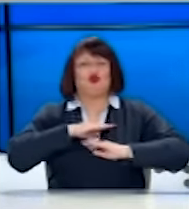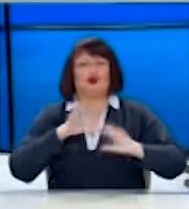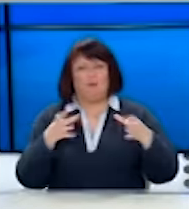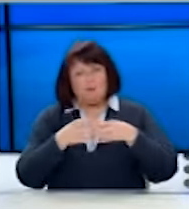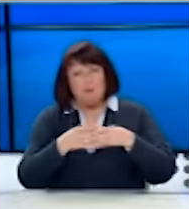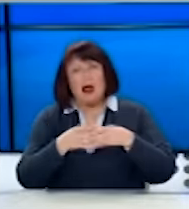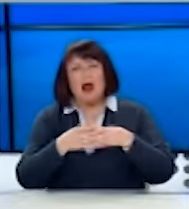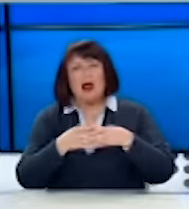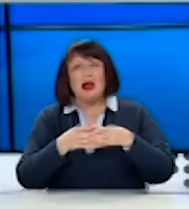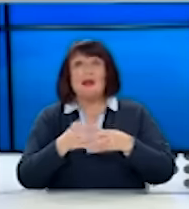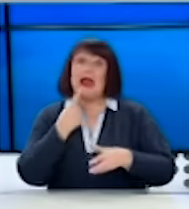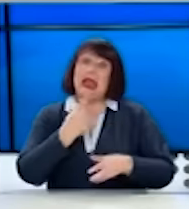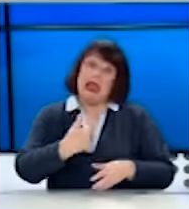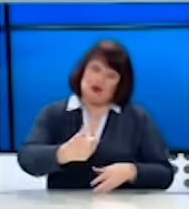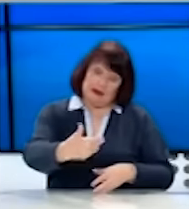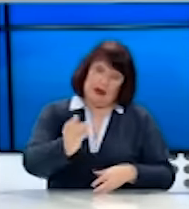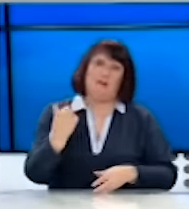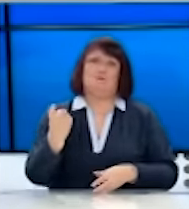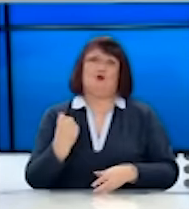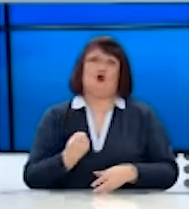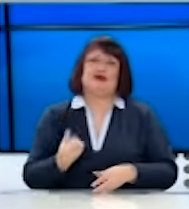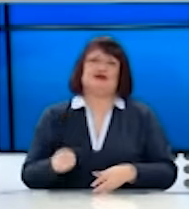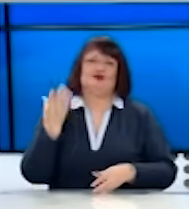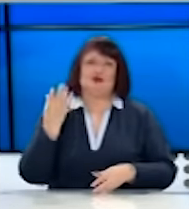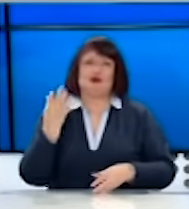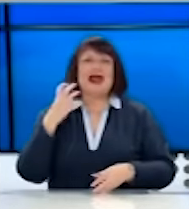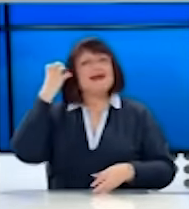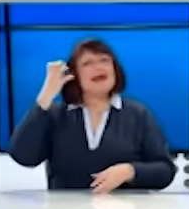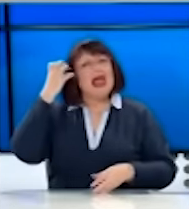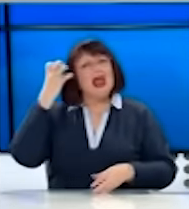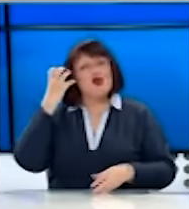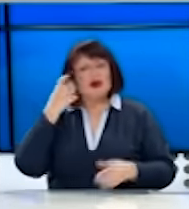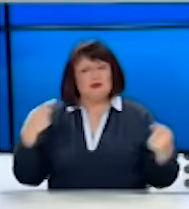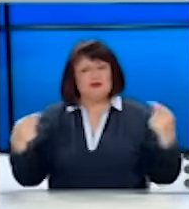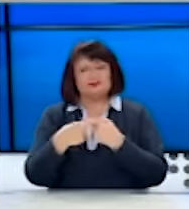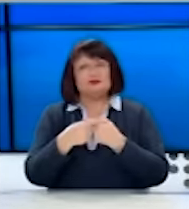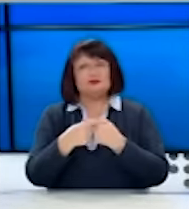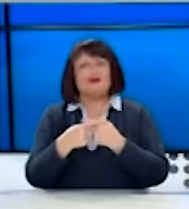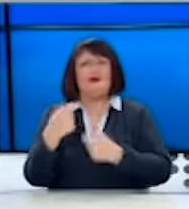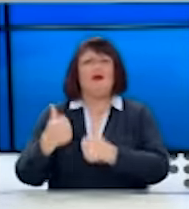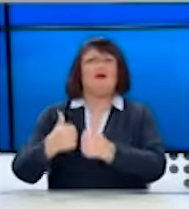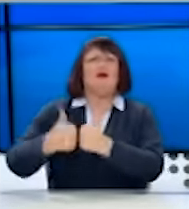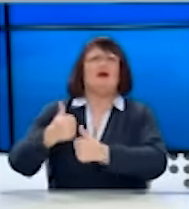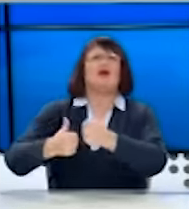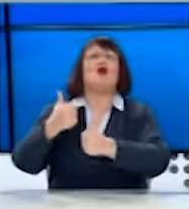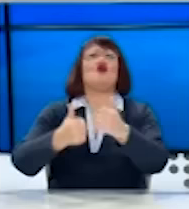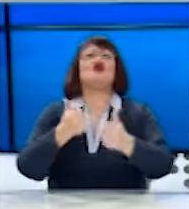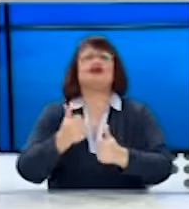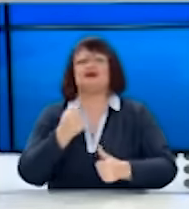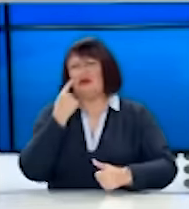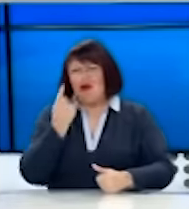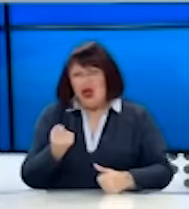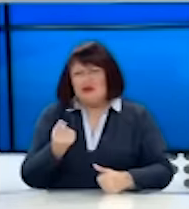των νέων προκλήσεων, όπως λένε, εννοώντας όμως την ένταση των αντιθέσεων και των ανταγωνισμών που βλέπουμε να οξύνονται